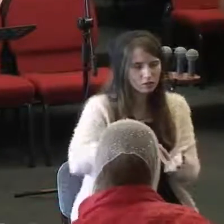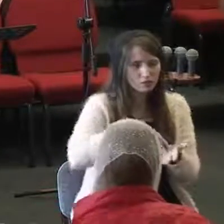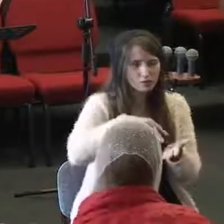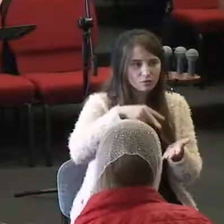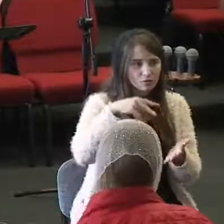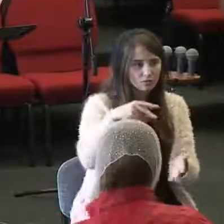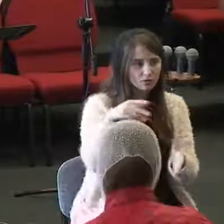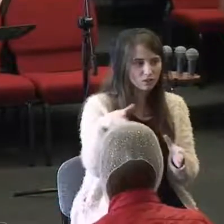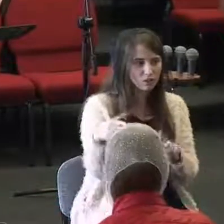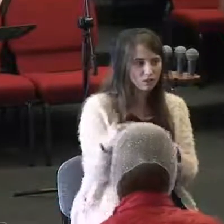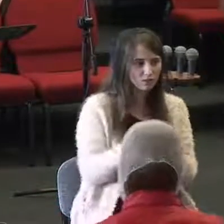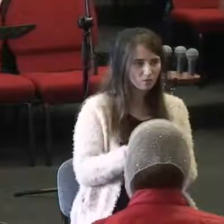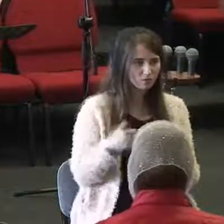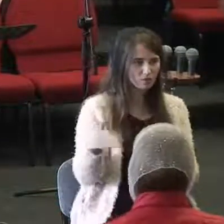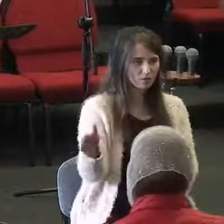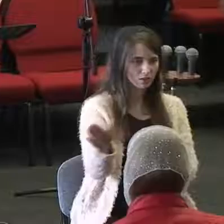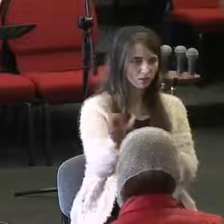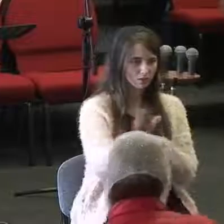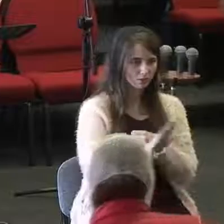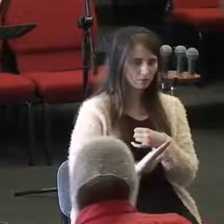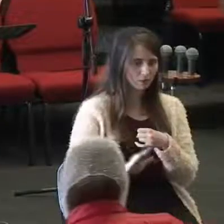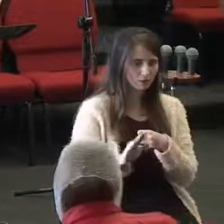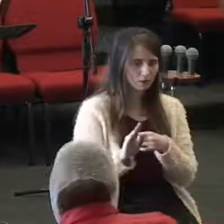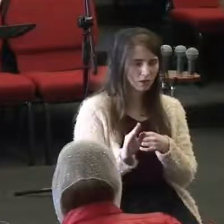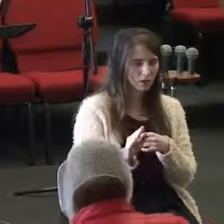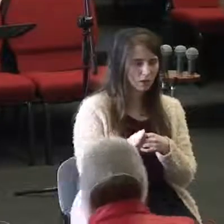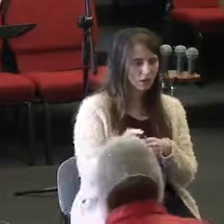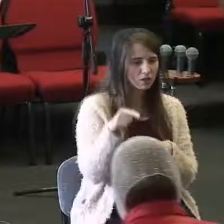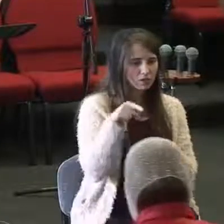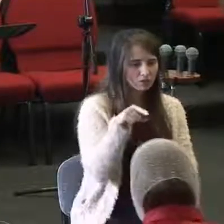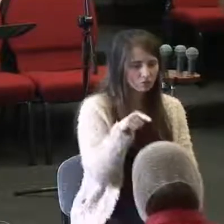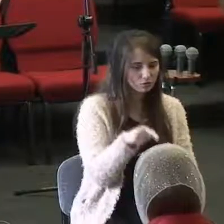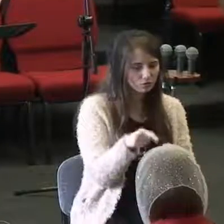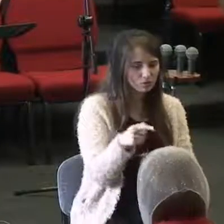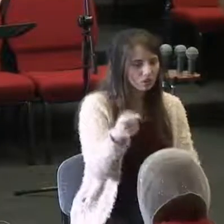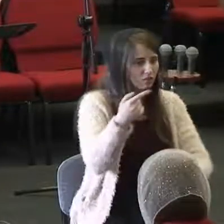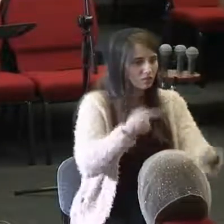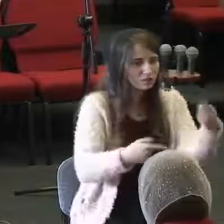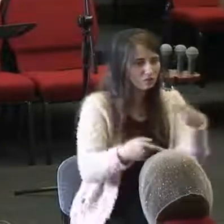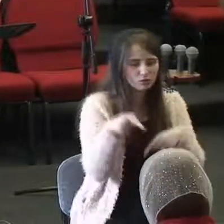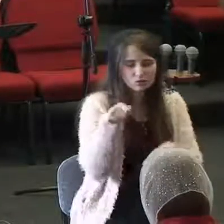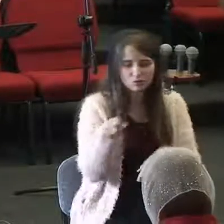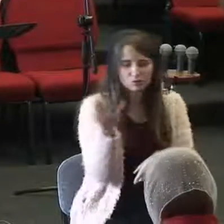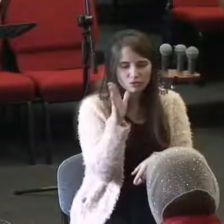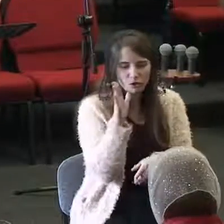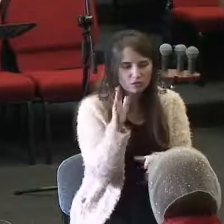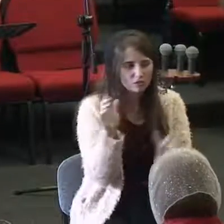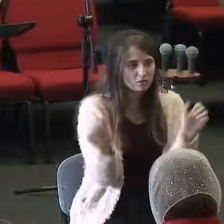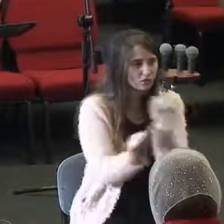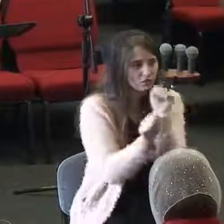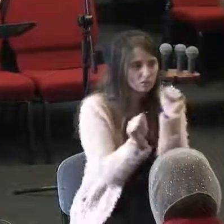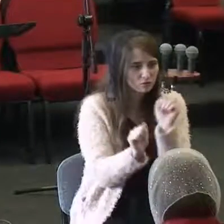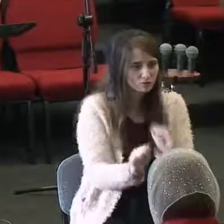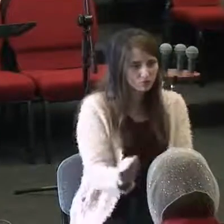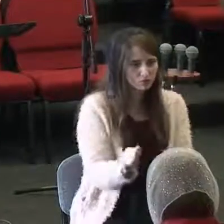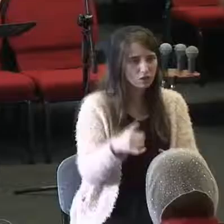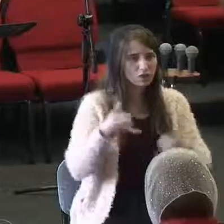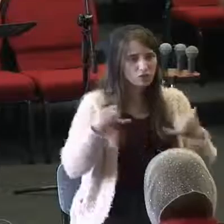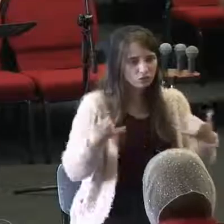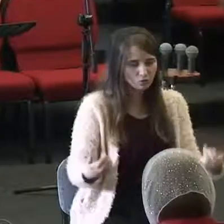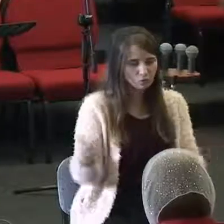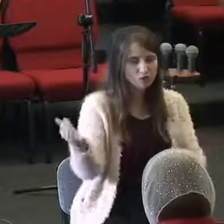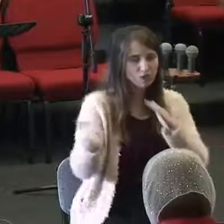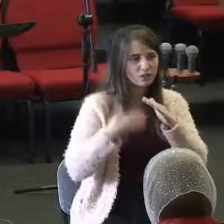все дарма, ніхто не зможе вернути той свобідний час. Сьогодні кличе слово Боже,